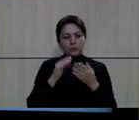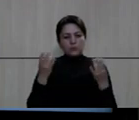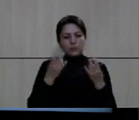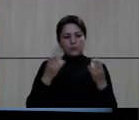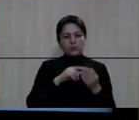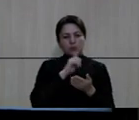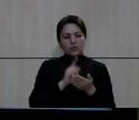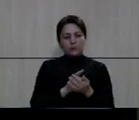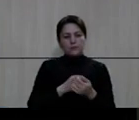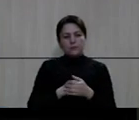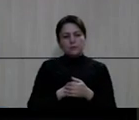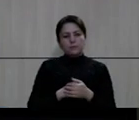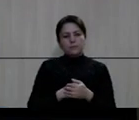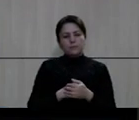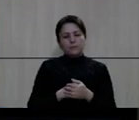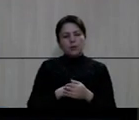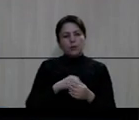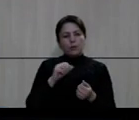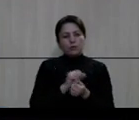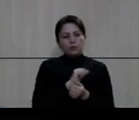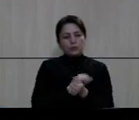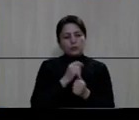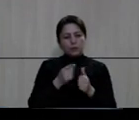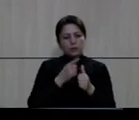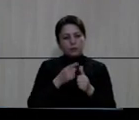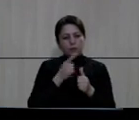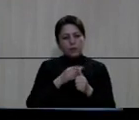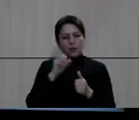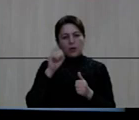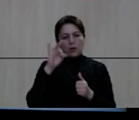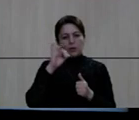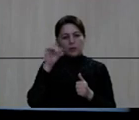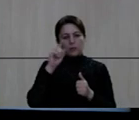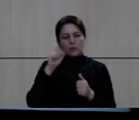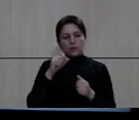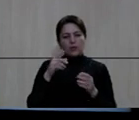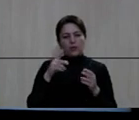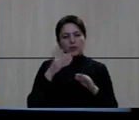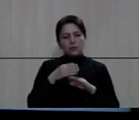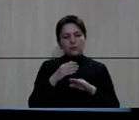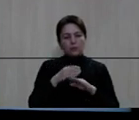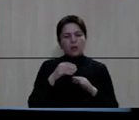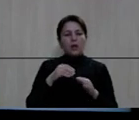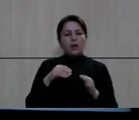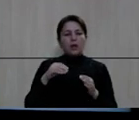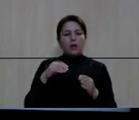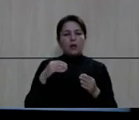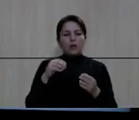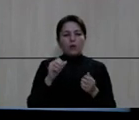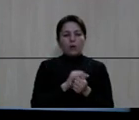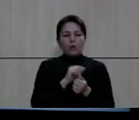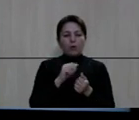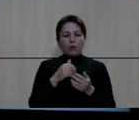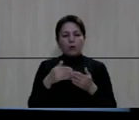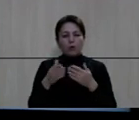ko'rsatilgan bo'lishi kerak. Hujjatning nomi, ya'ni ariza qismi qog'ozning o'rtasiga katta